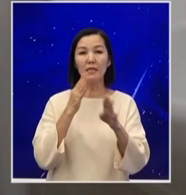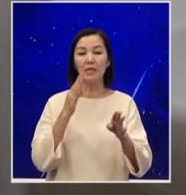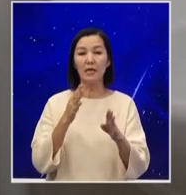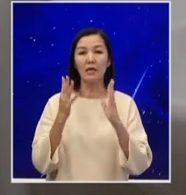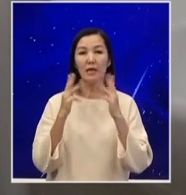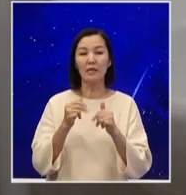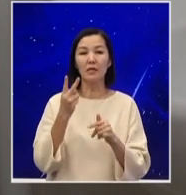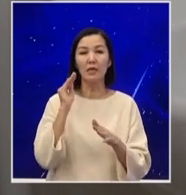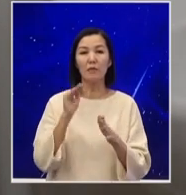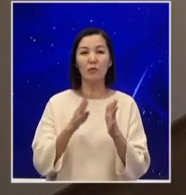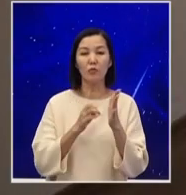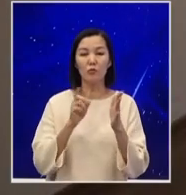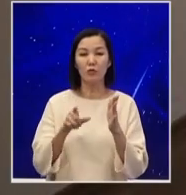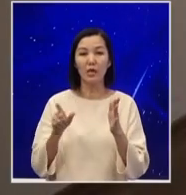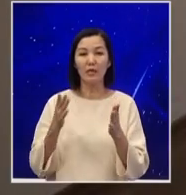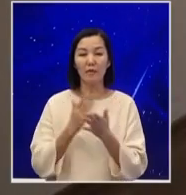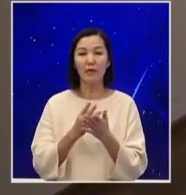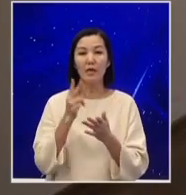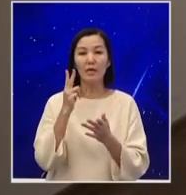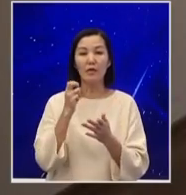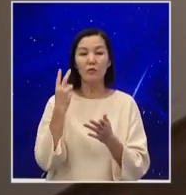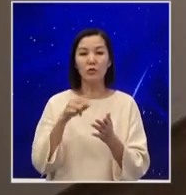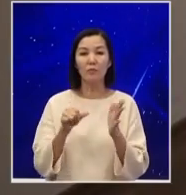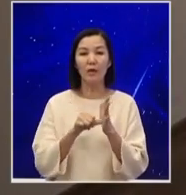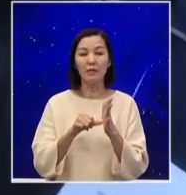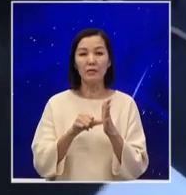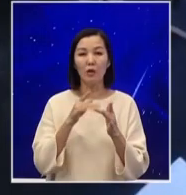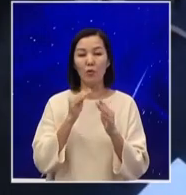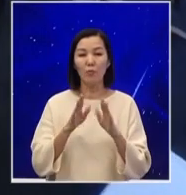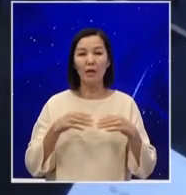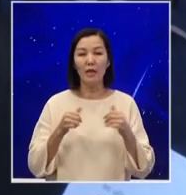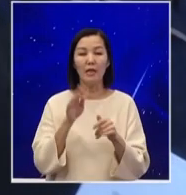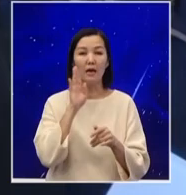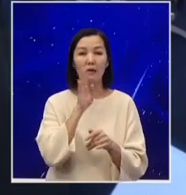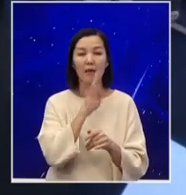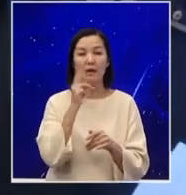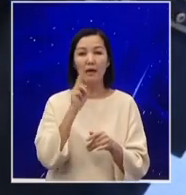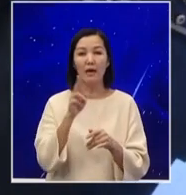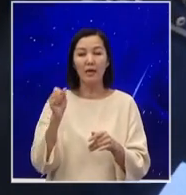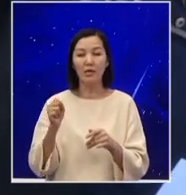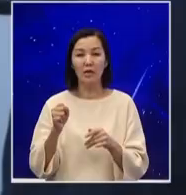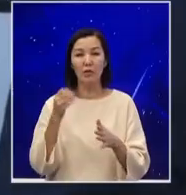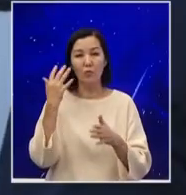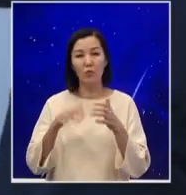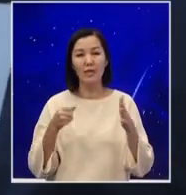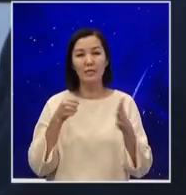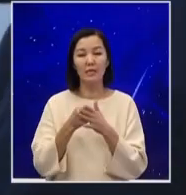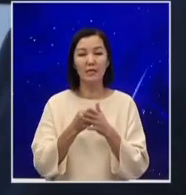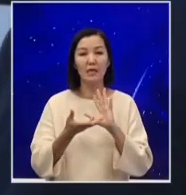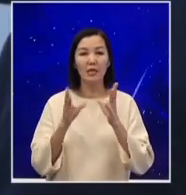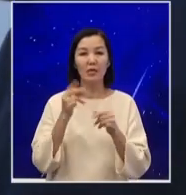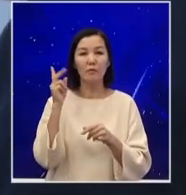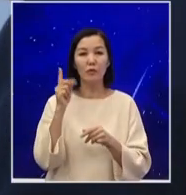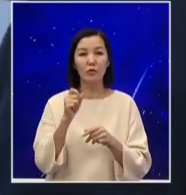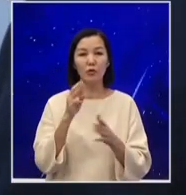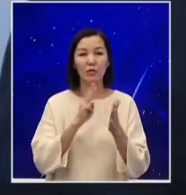саны 2900-ден асады. Оның 226-сы көп балалы ана. Ал қараша айының ортасына дейін жалпы 180